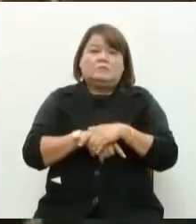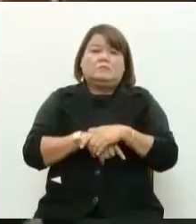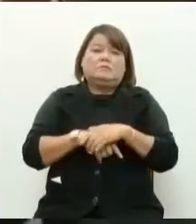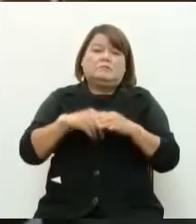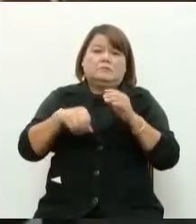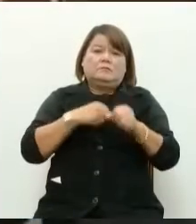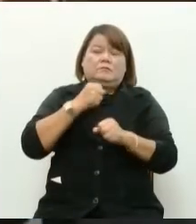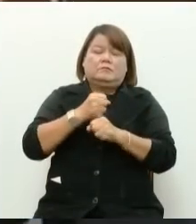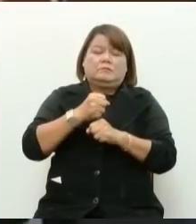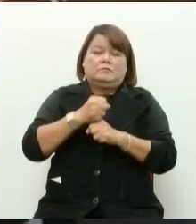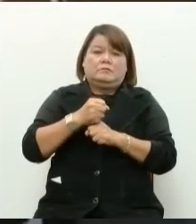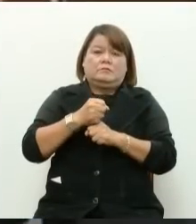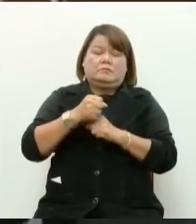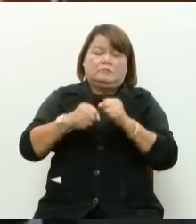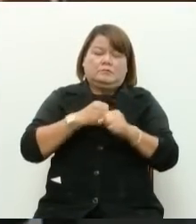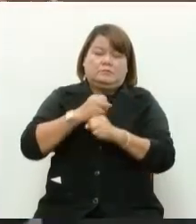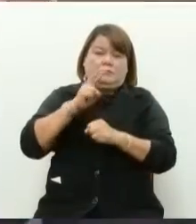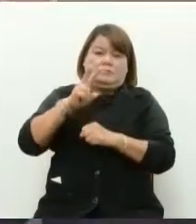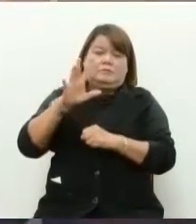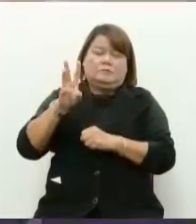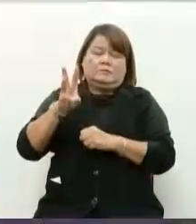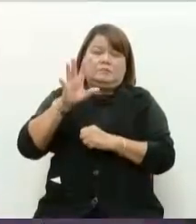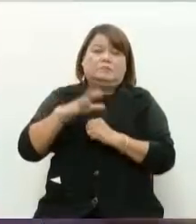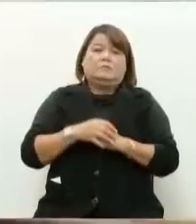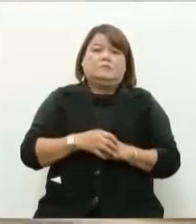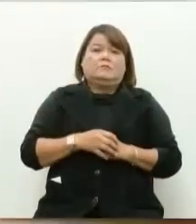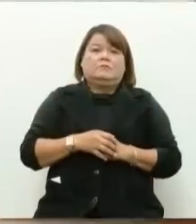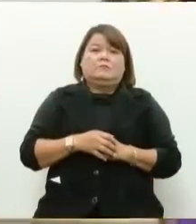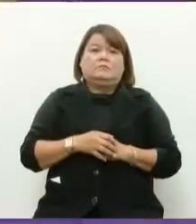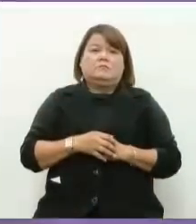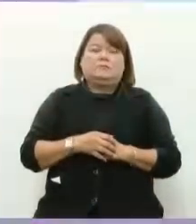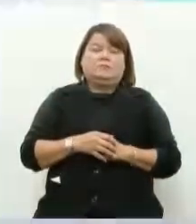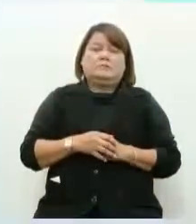ำปีงบประมาณพุทธศักราช2565